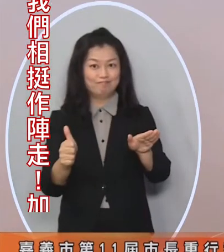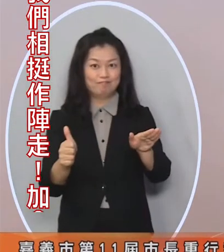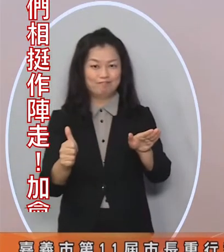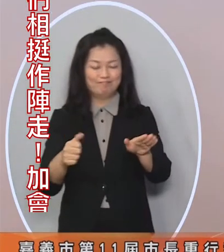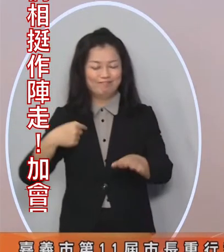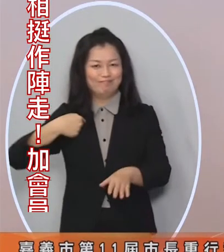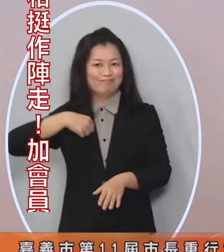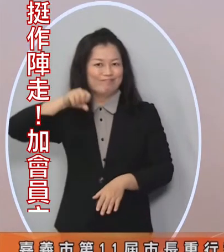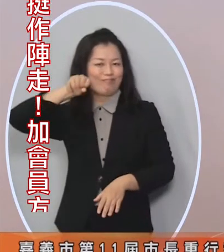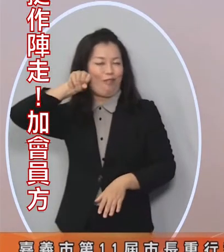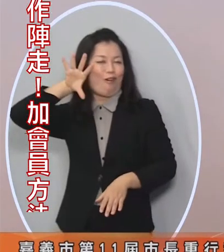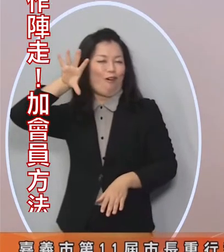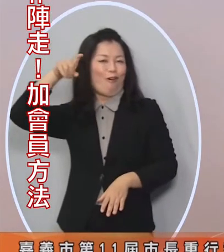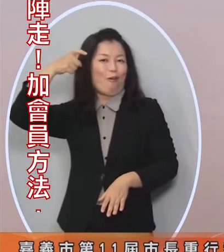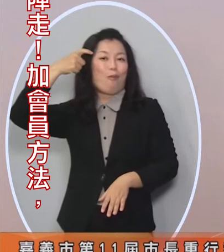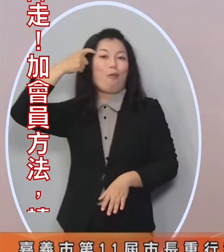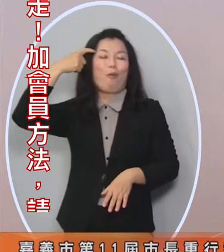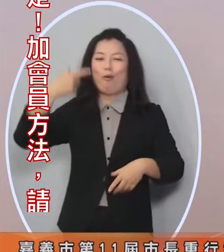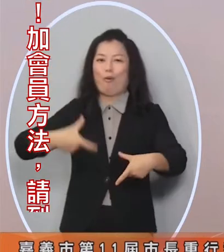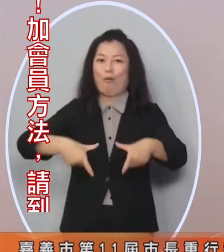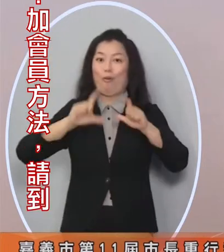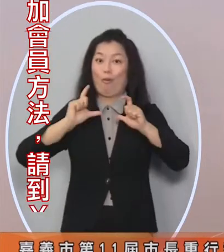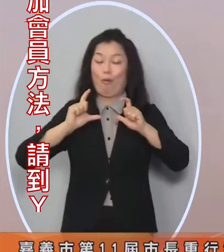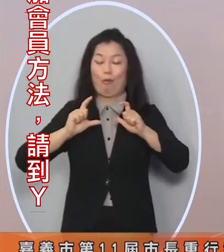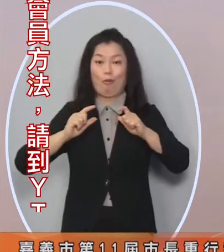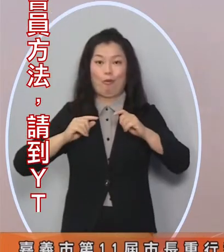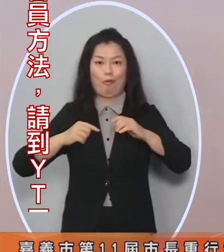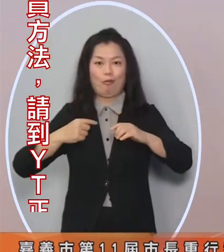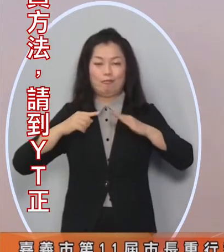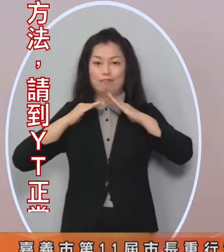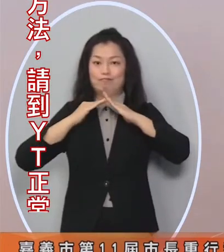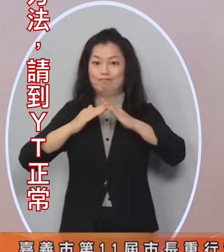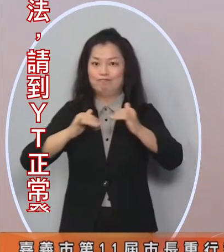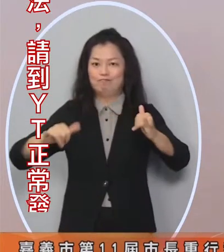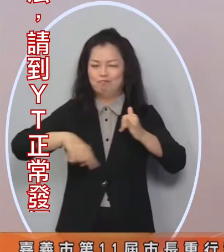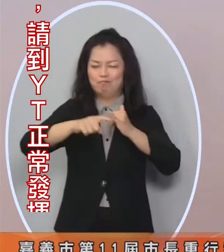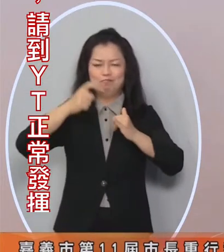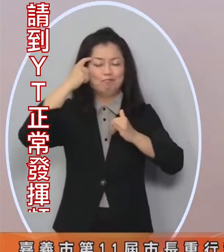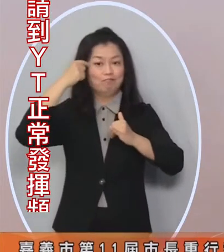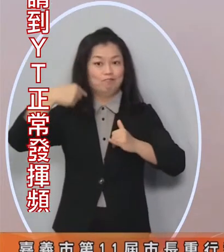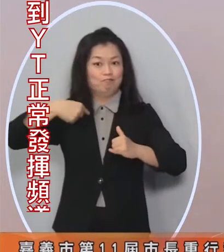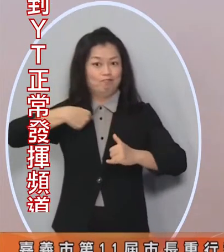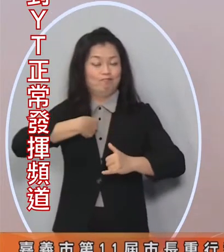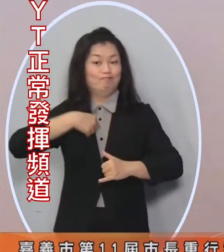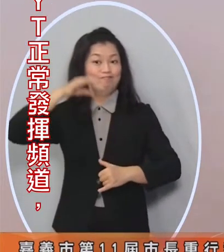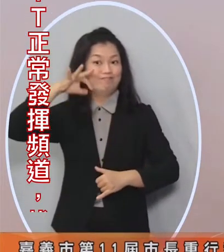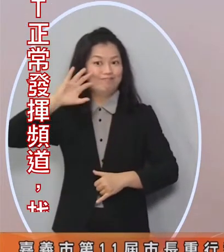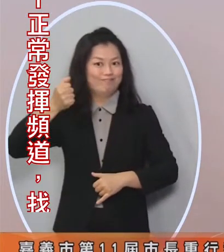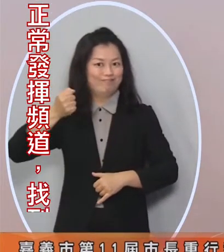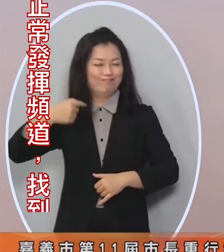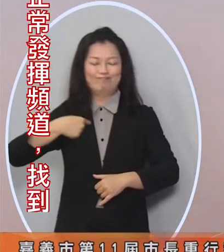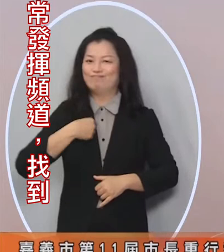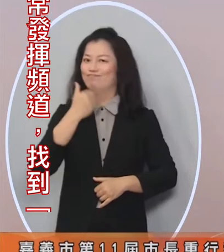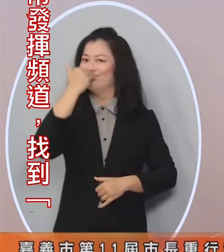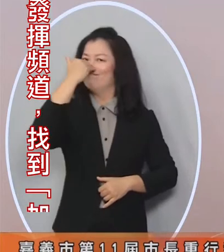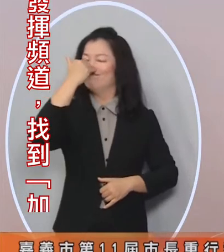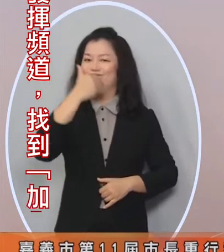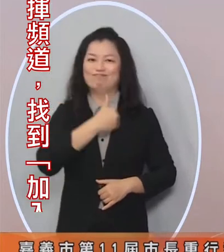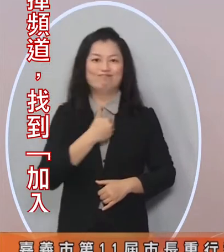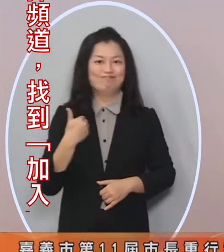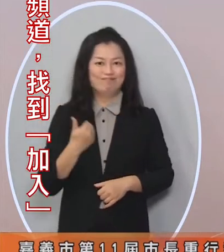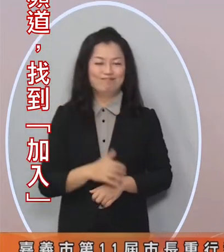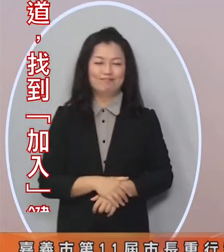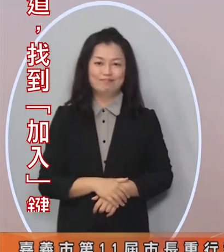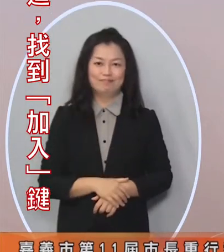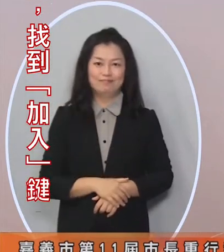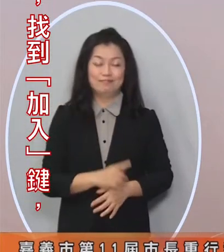光荣感回来了，整个人整个市民，我以嘉义为骄傲，我嘉义我骄傲，就在每一个乡亲